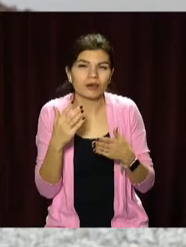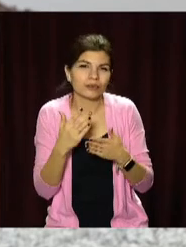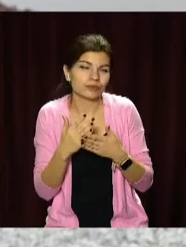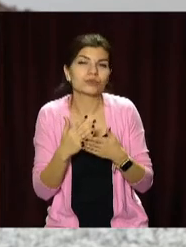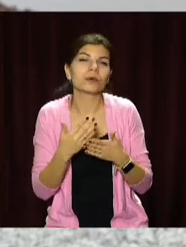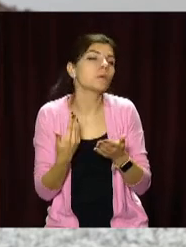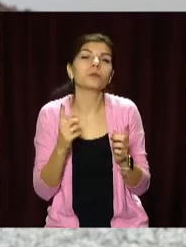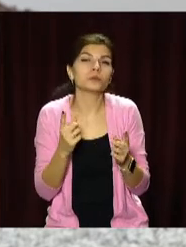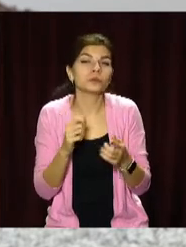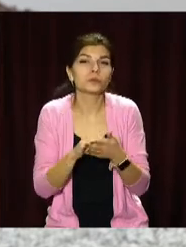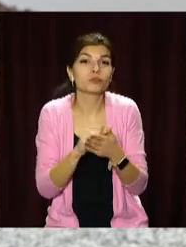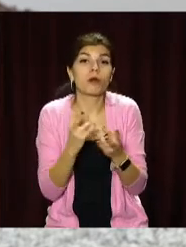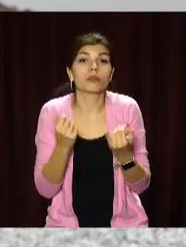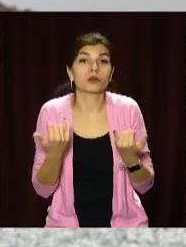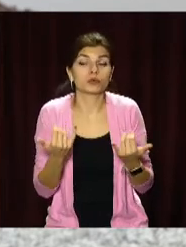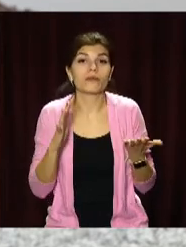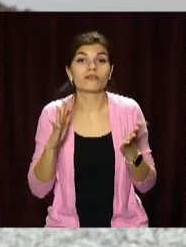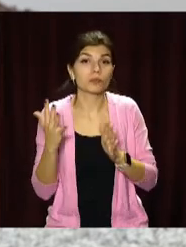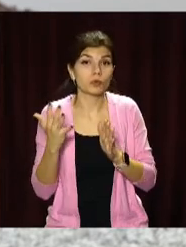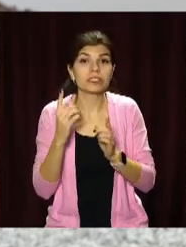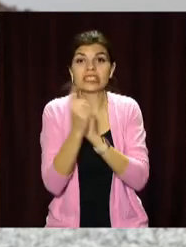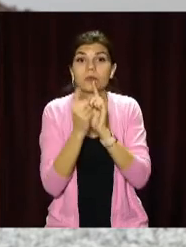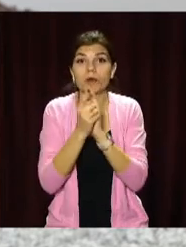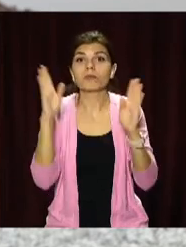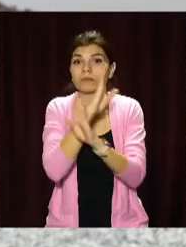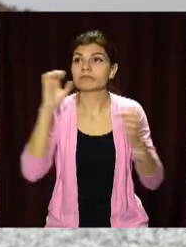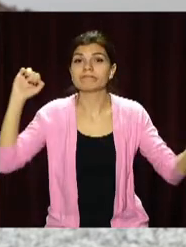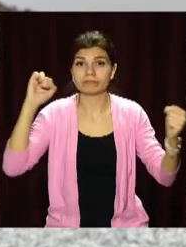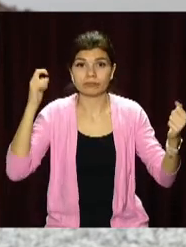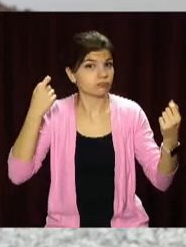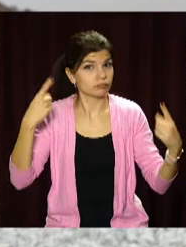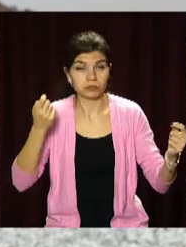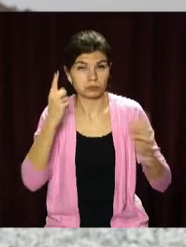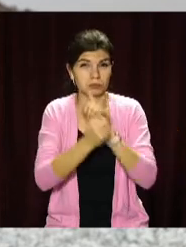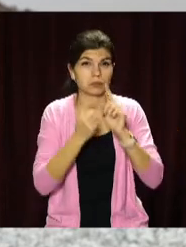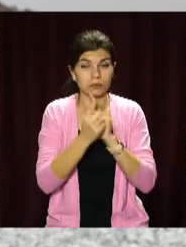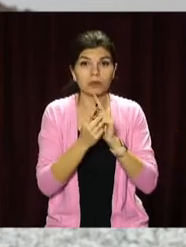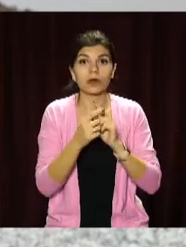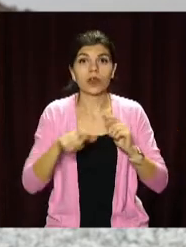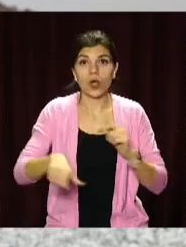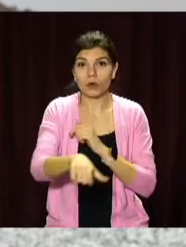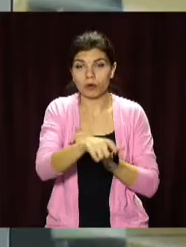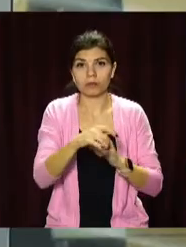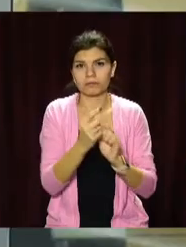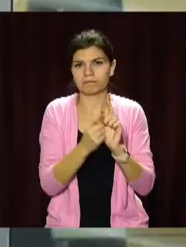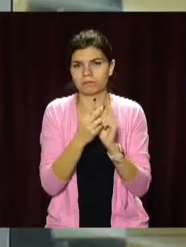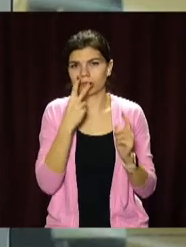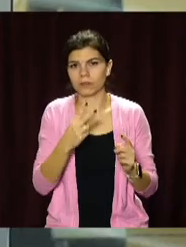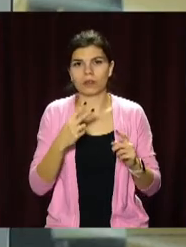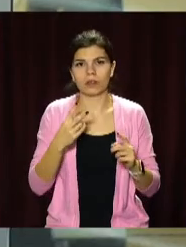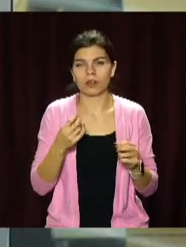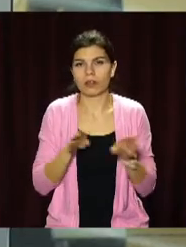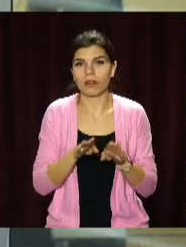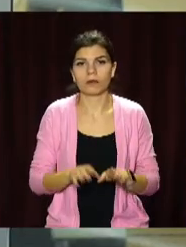що на сьогодні відбуваються і зміни кліматичні, і зарегульованість русел річок.